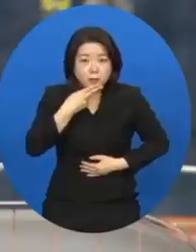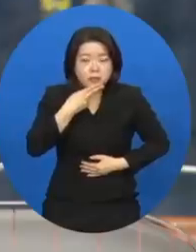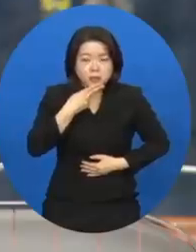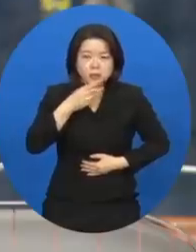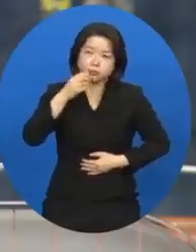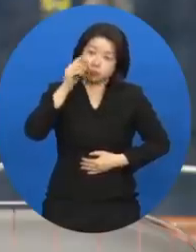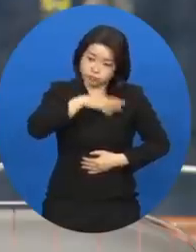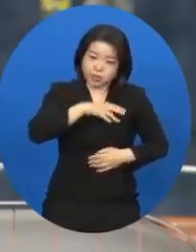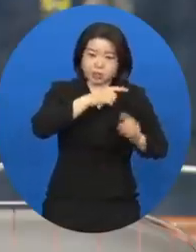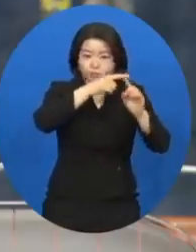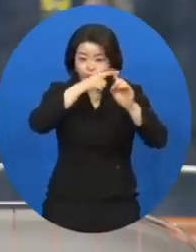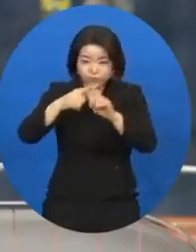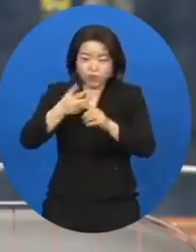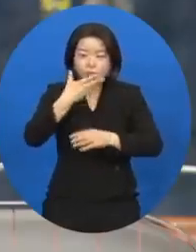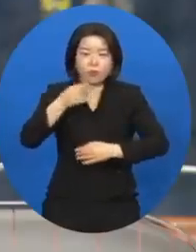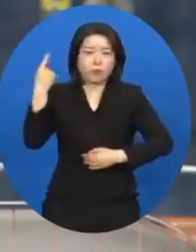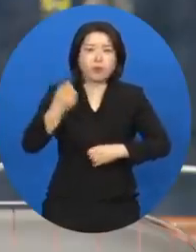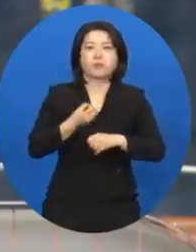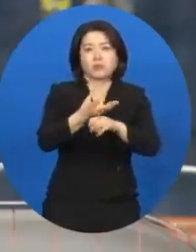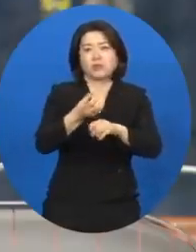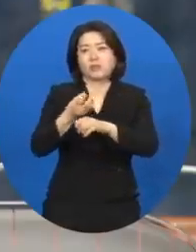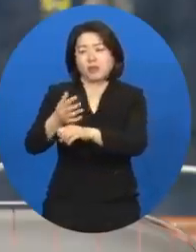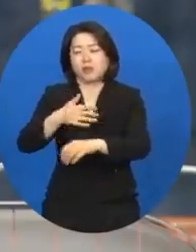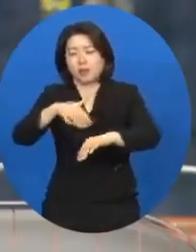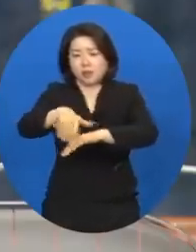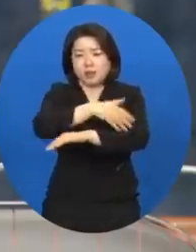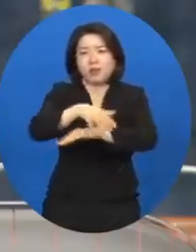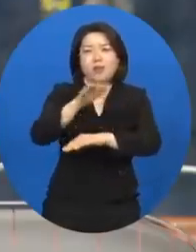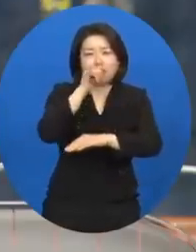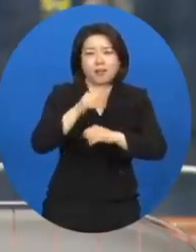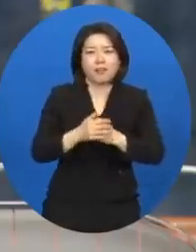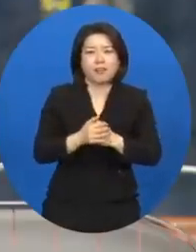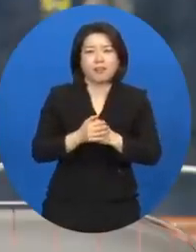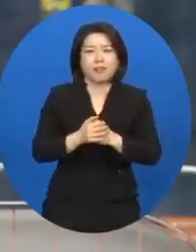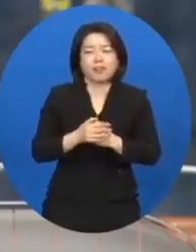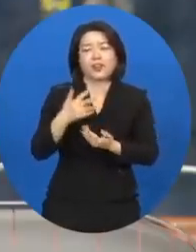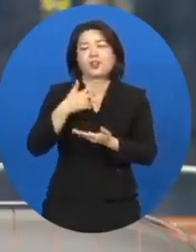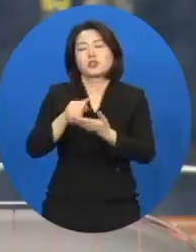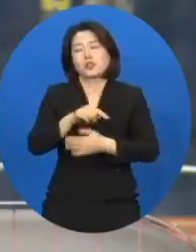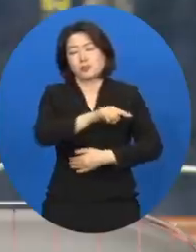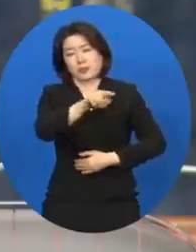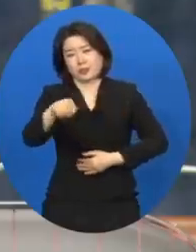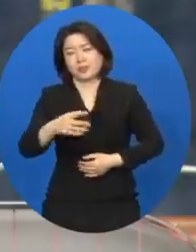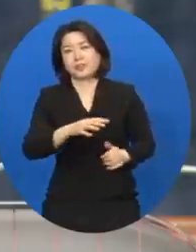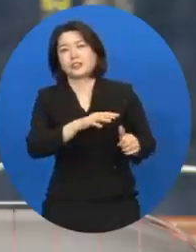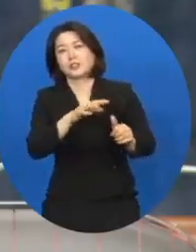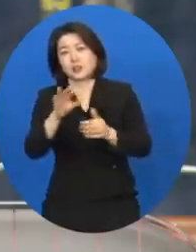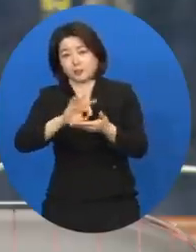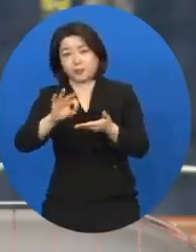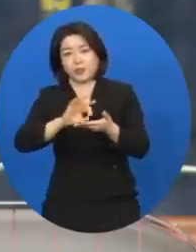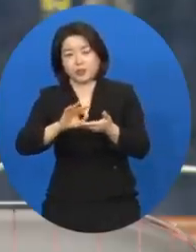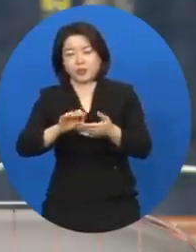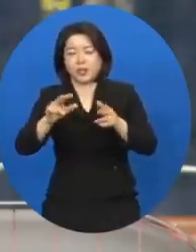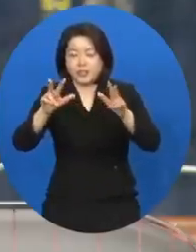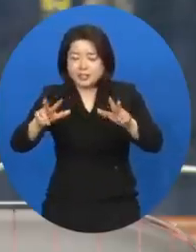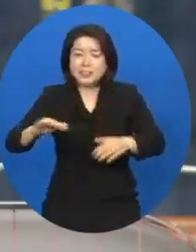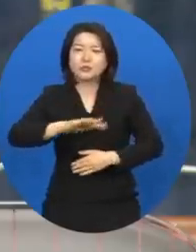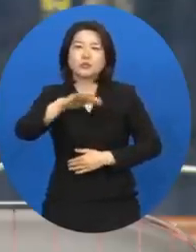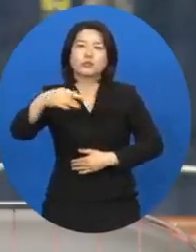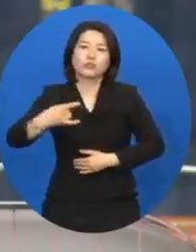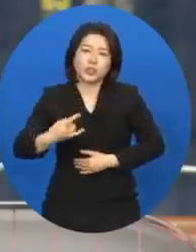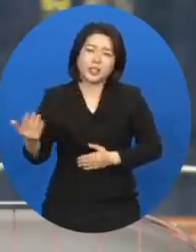전하러 나갔고 그리고 주님은 그들을 사용하셔서 지금 우리에게까지 복음이